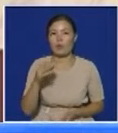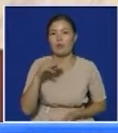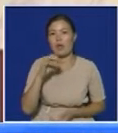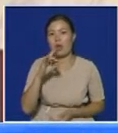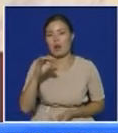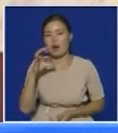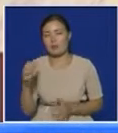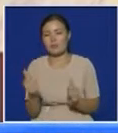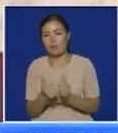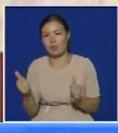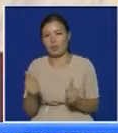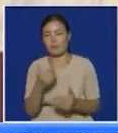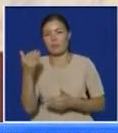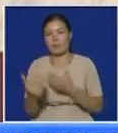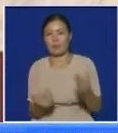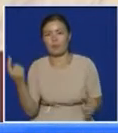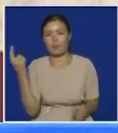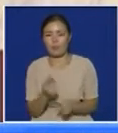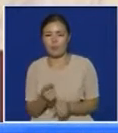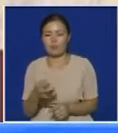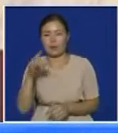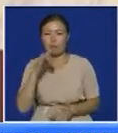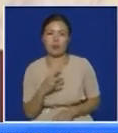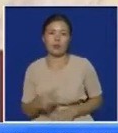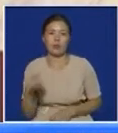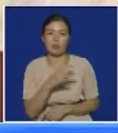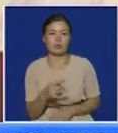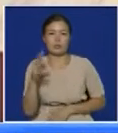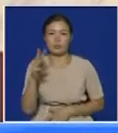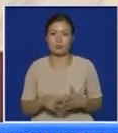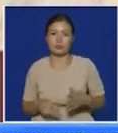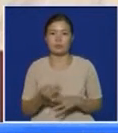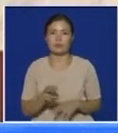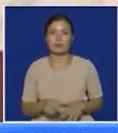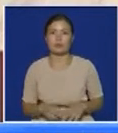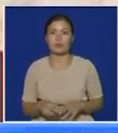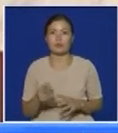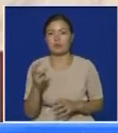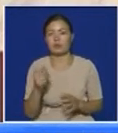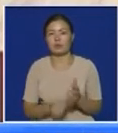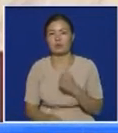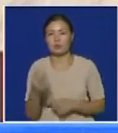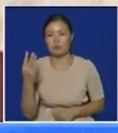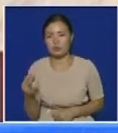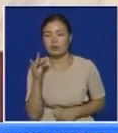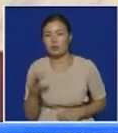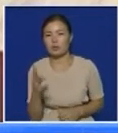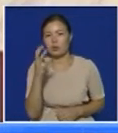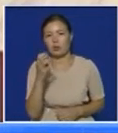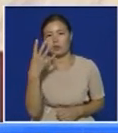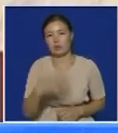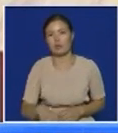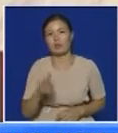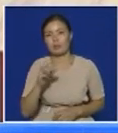Тарас Шевченко ескерткіші теңіз маңында Қазақстан Республика әкімшілік құқық бұзушылық туралы кодексінің 364-ші және